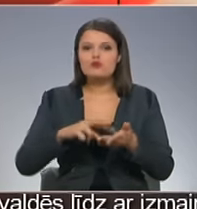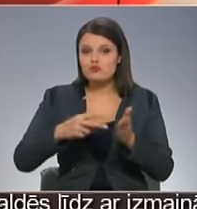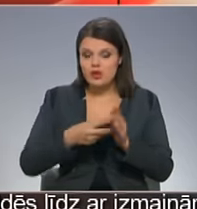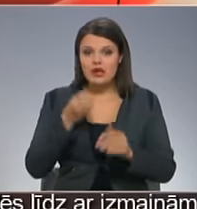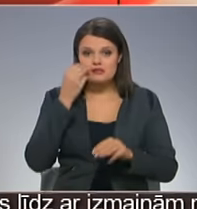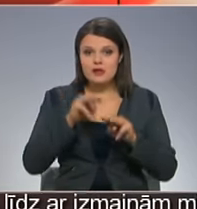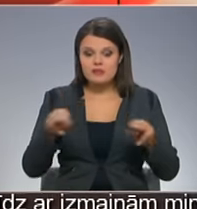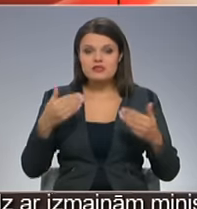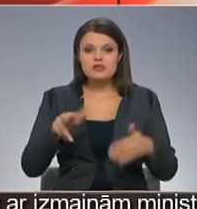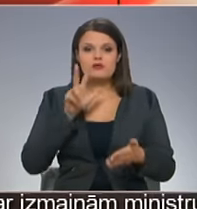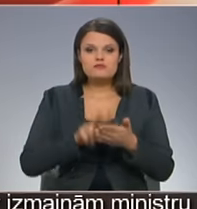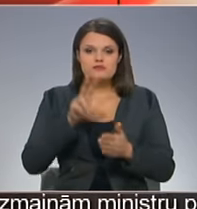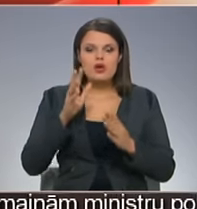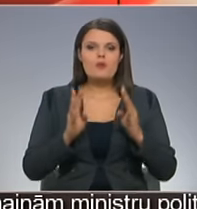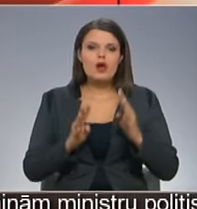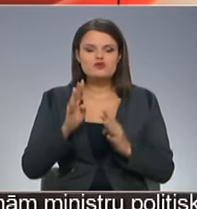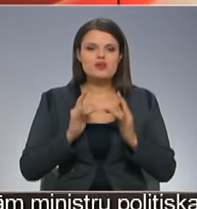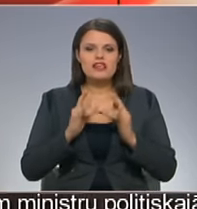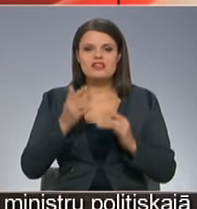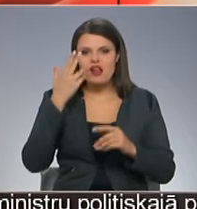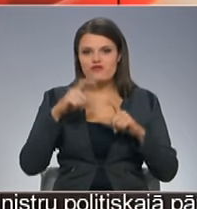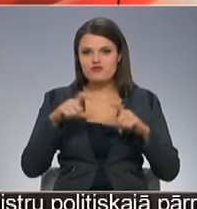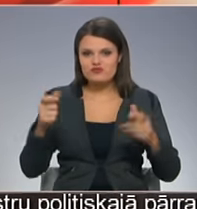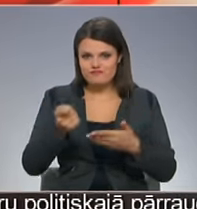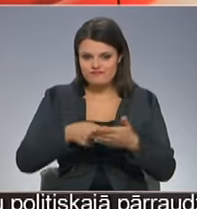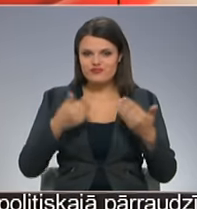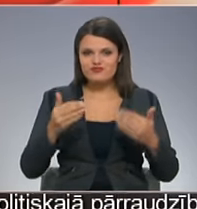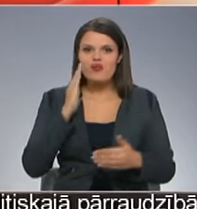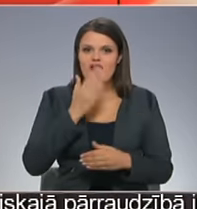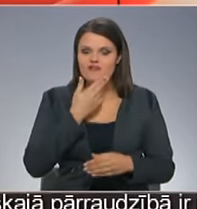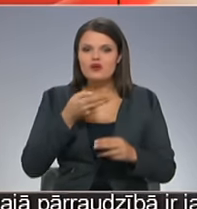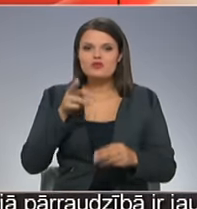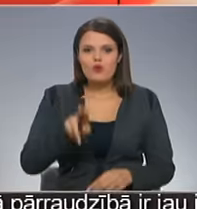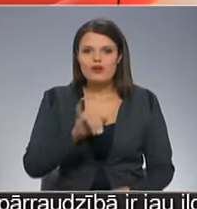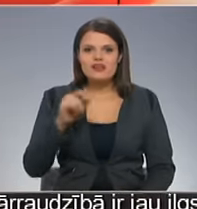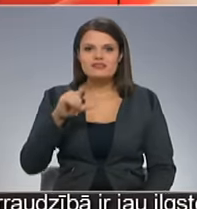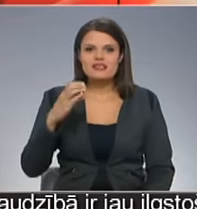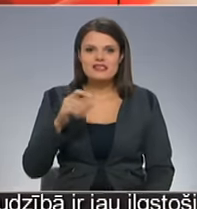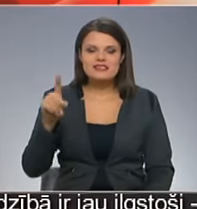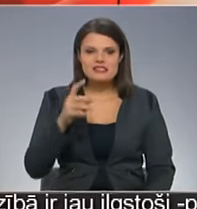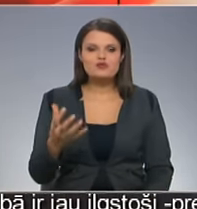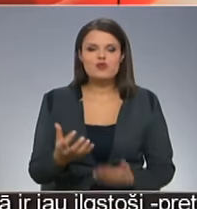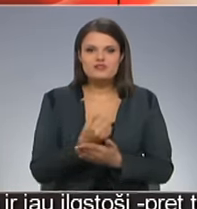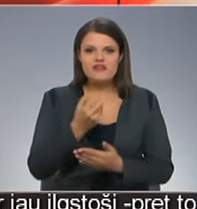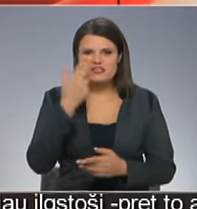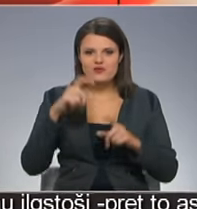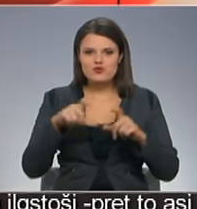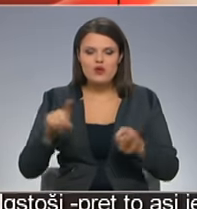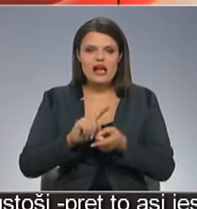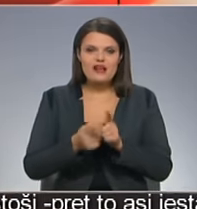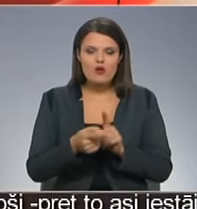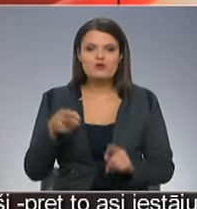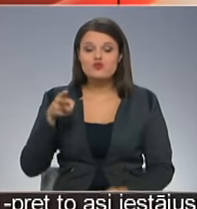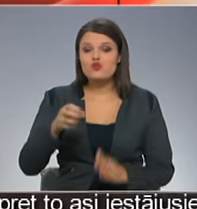ir apstiprinājusi Mežotnes internātu vidusskolas slēgšanu šovasar un Īslītes un Uzvaras vidusskolas reorganizāciju no 2018.